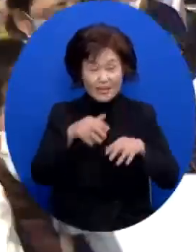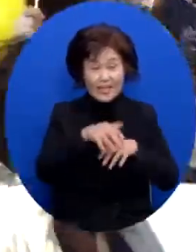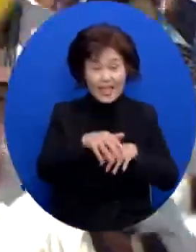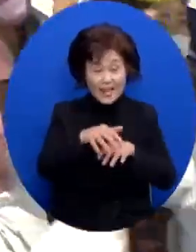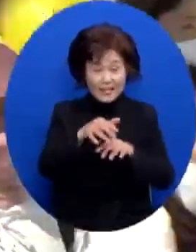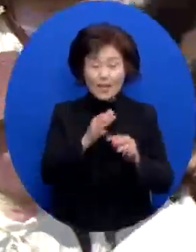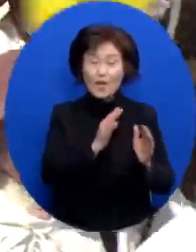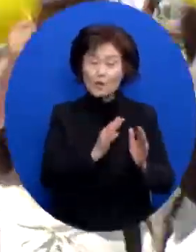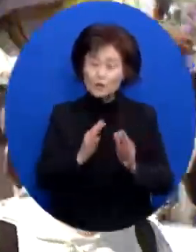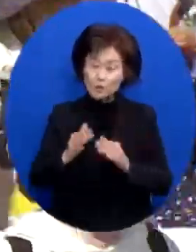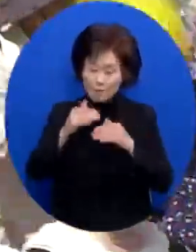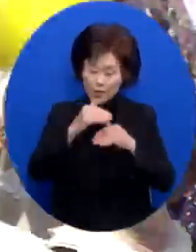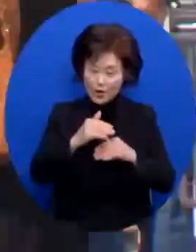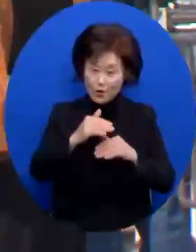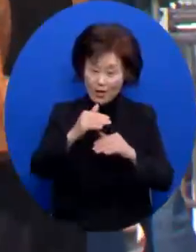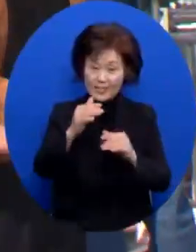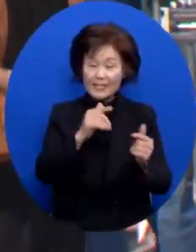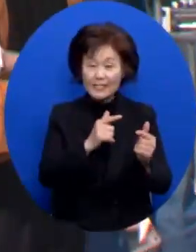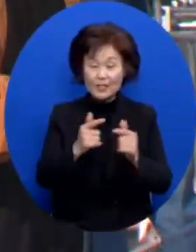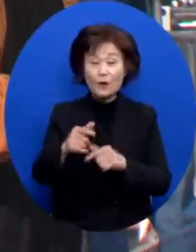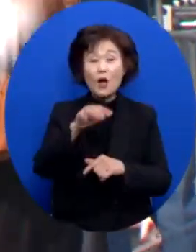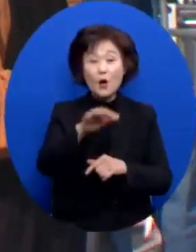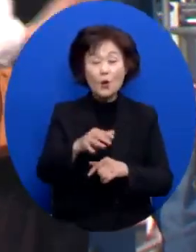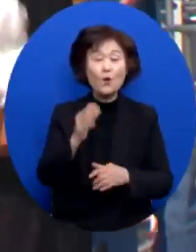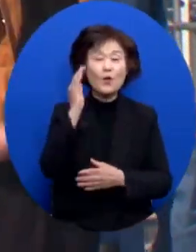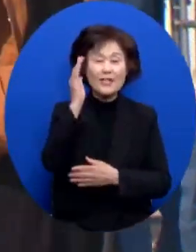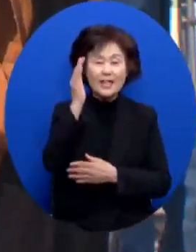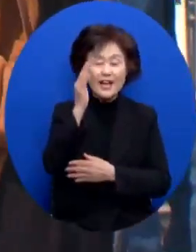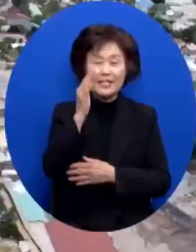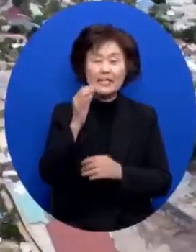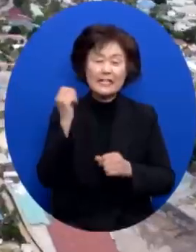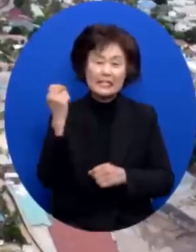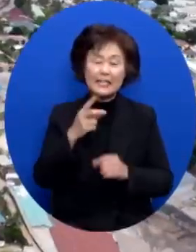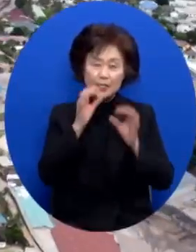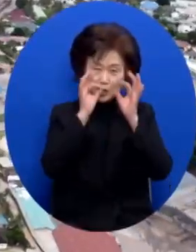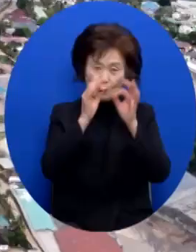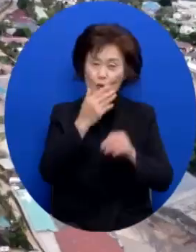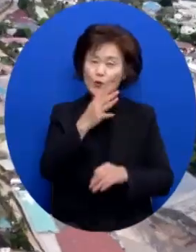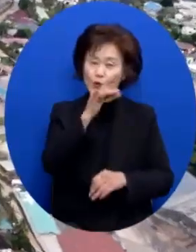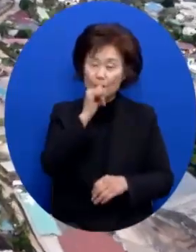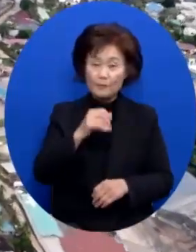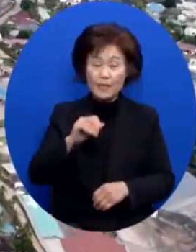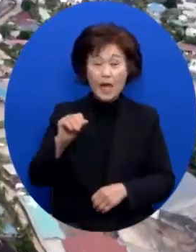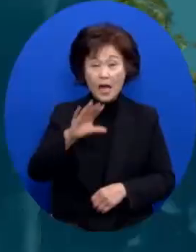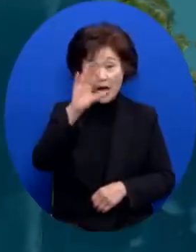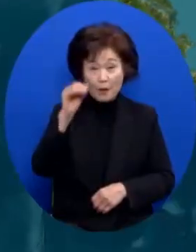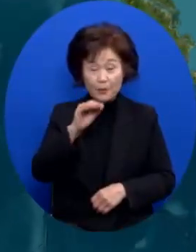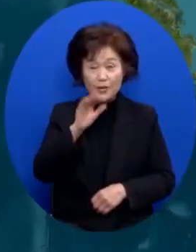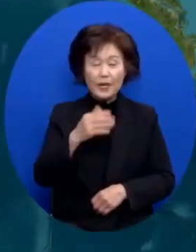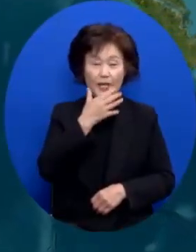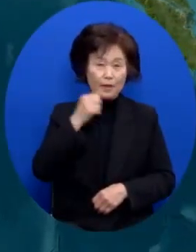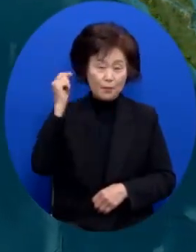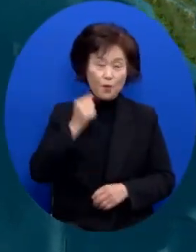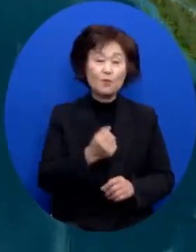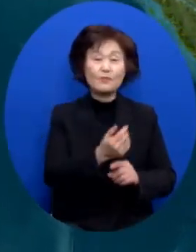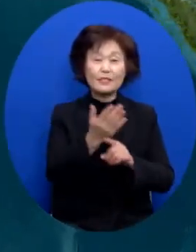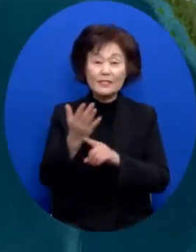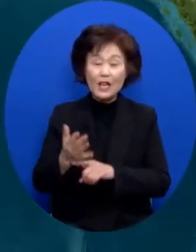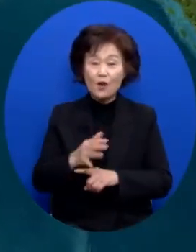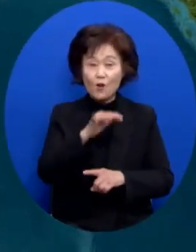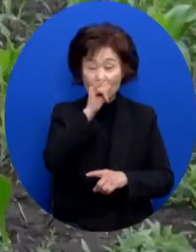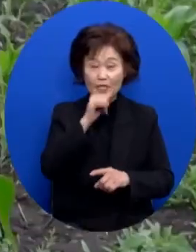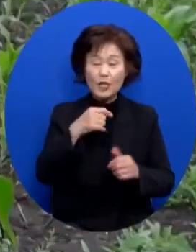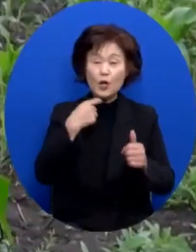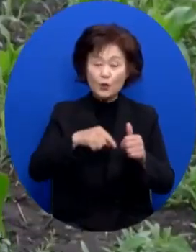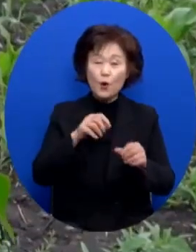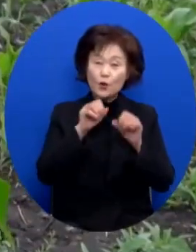준비 과정과 생생한 현장 이야기를 확인할 수 있습니다. 아프리카 대륙에 복음을 전파하고 있는 CTS의